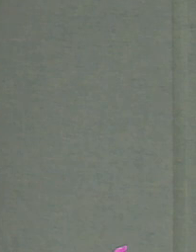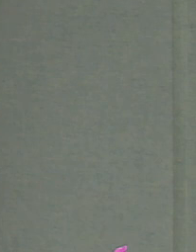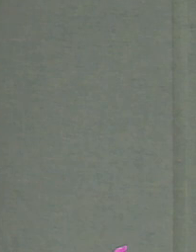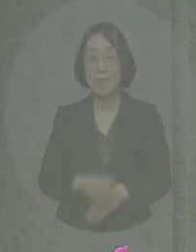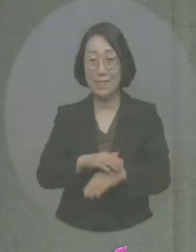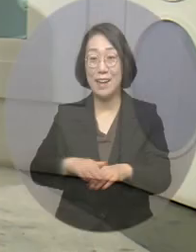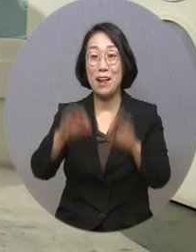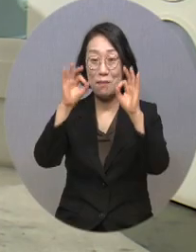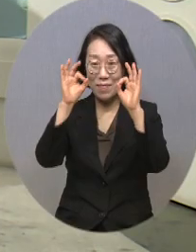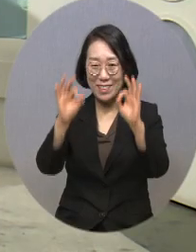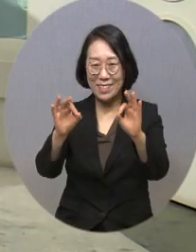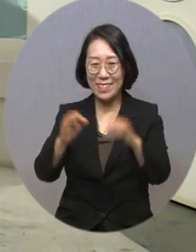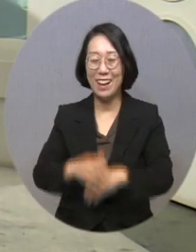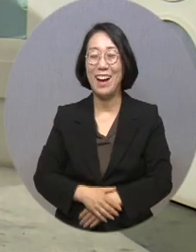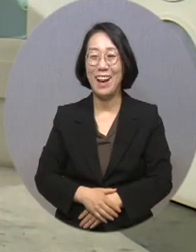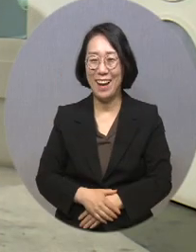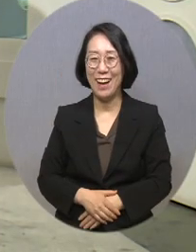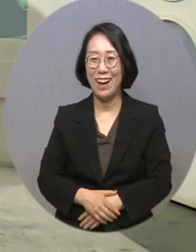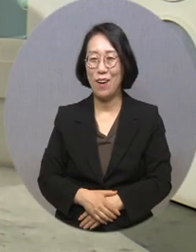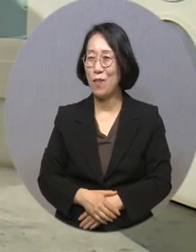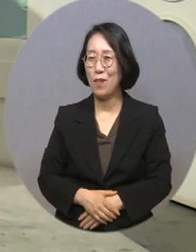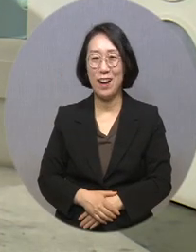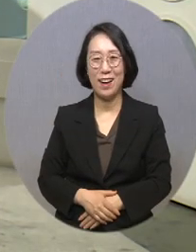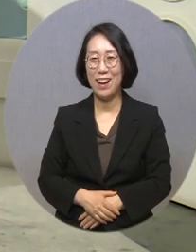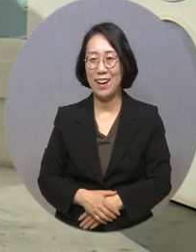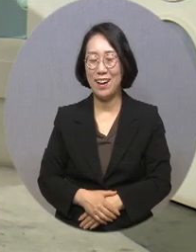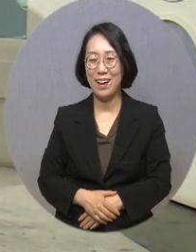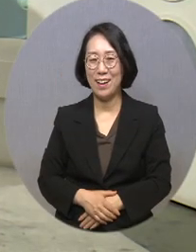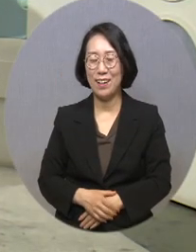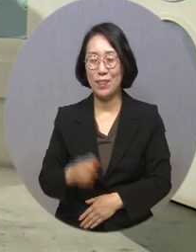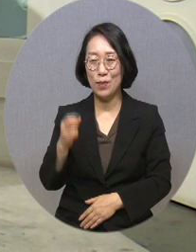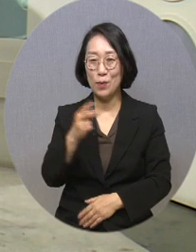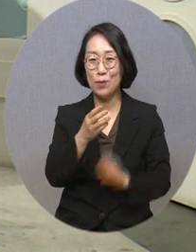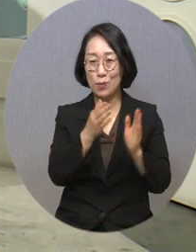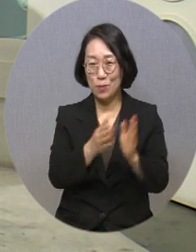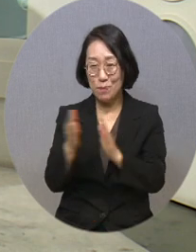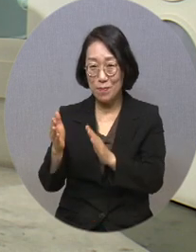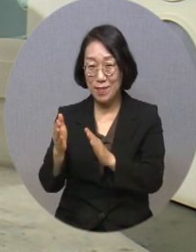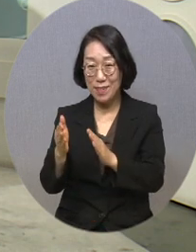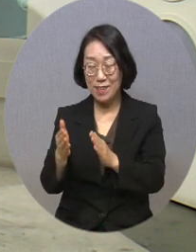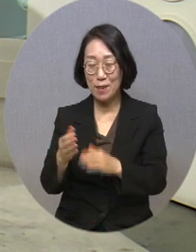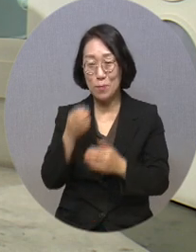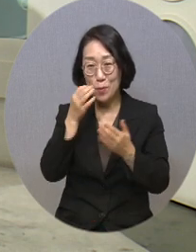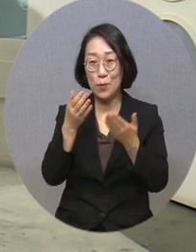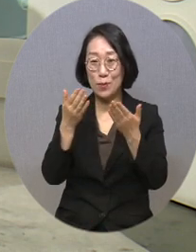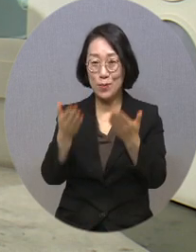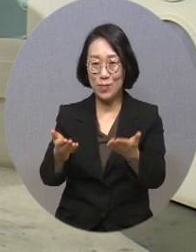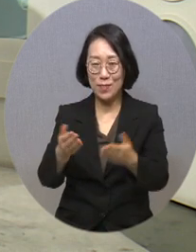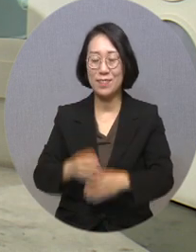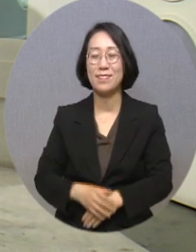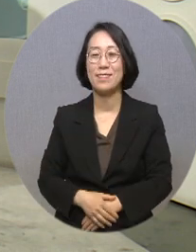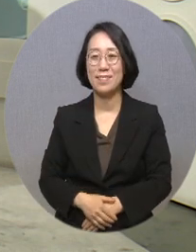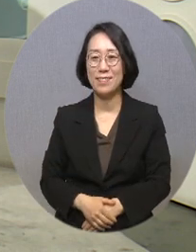잘 봤습니다. 아, 네. 아이고, 대단하게 예. 또 준비를 하셨네요. 예. 그 이제